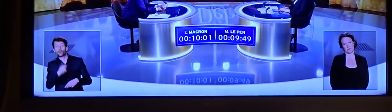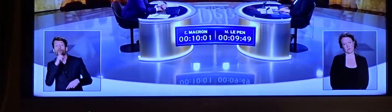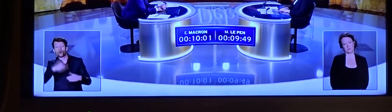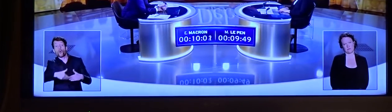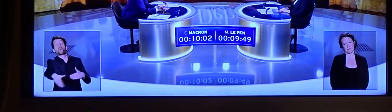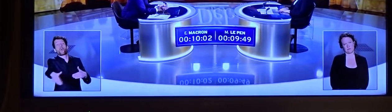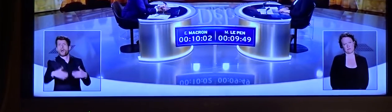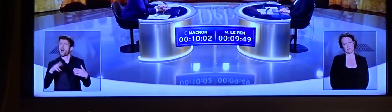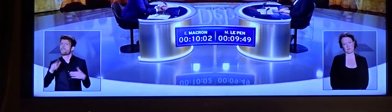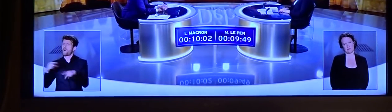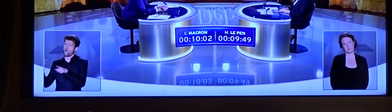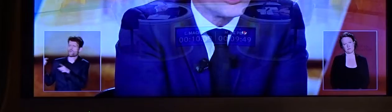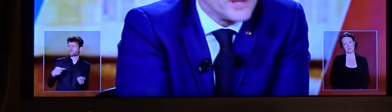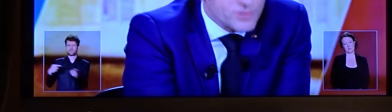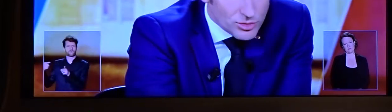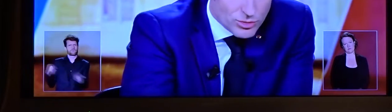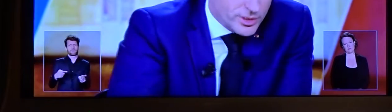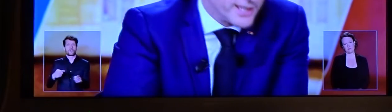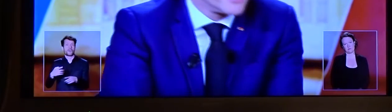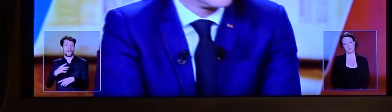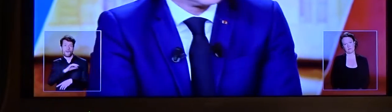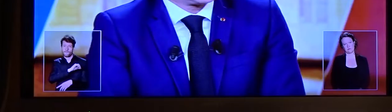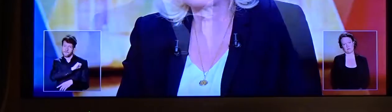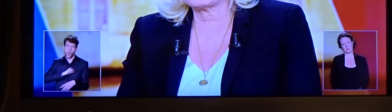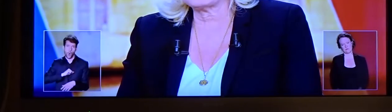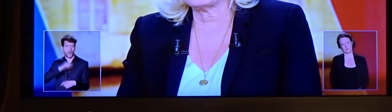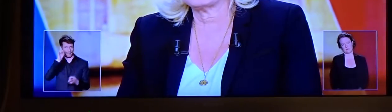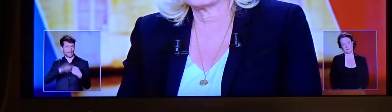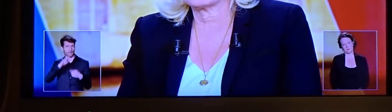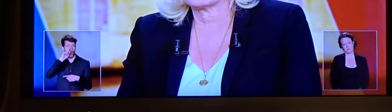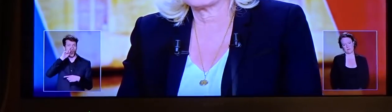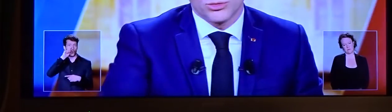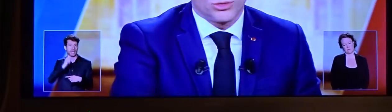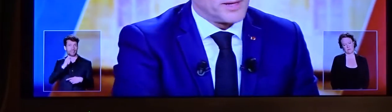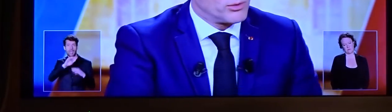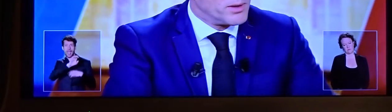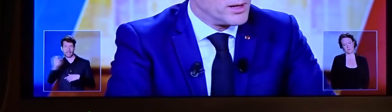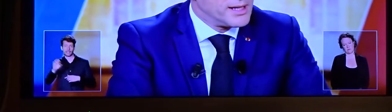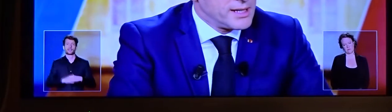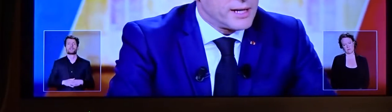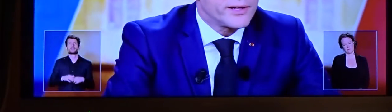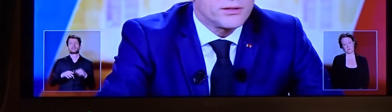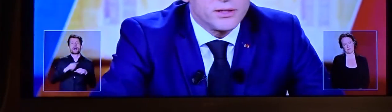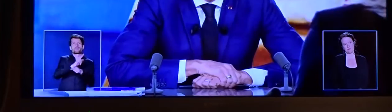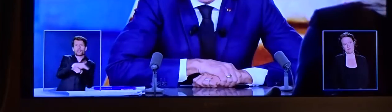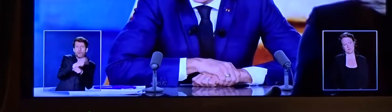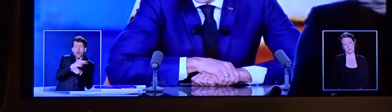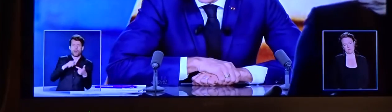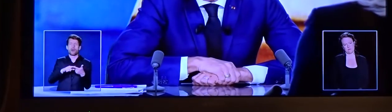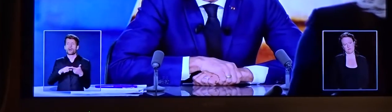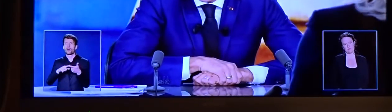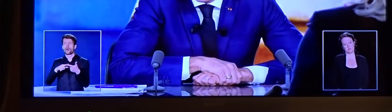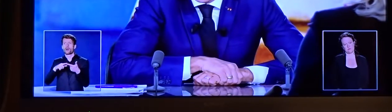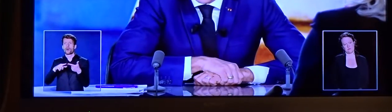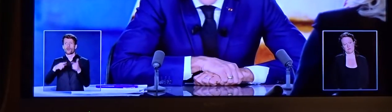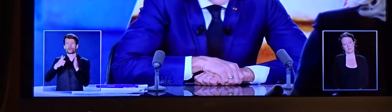par une offensive de plus en plus massive sur l'est de l'Ukraine, donc le Donbass, sur Mariupol, avec les drames humains